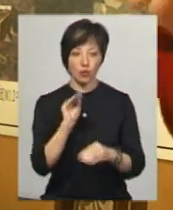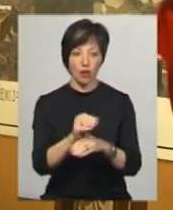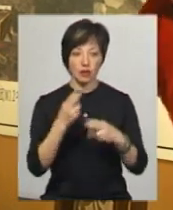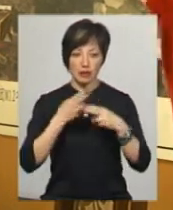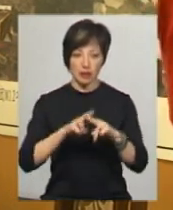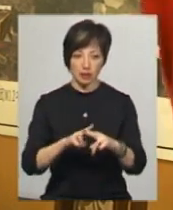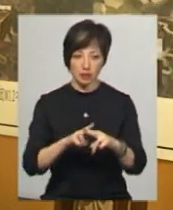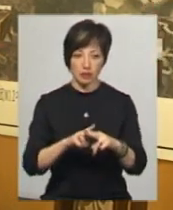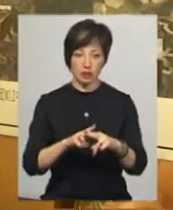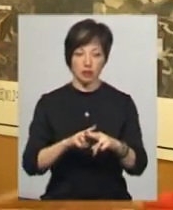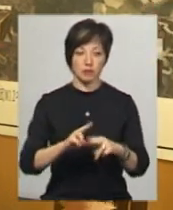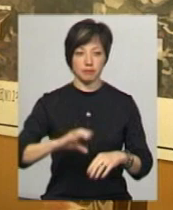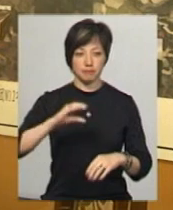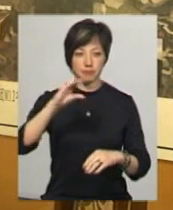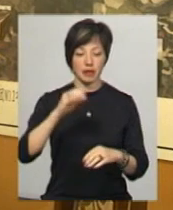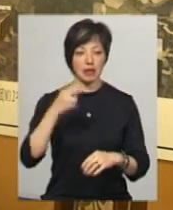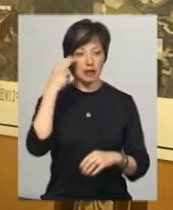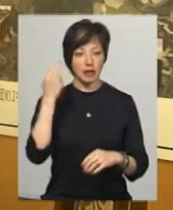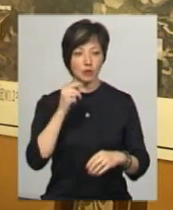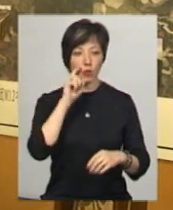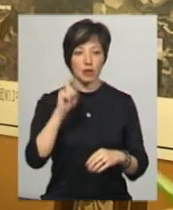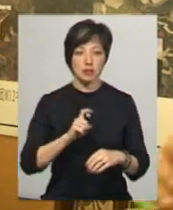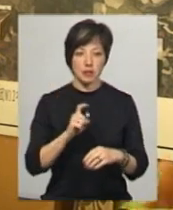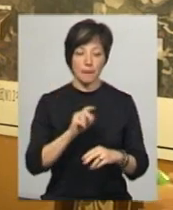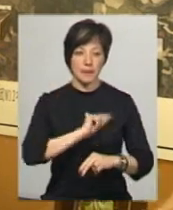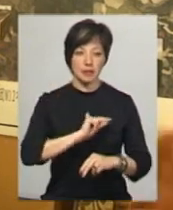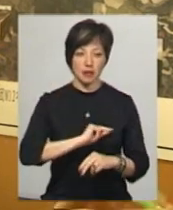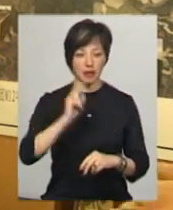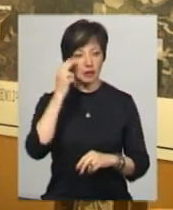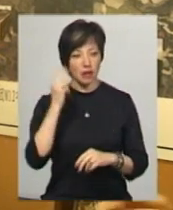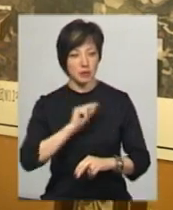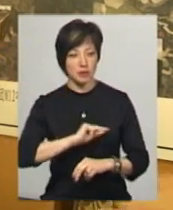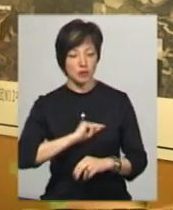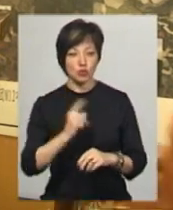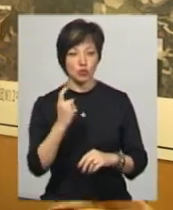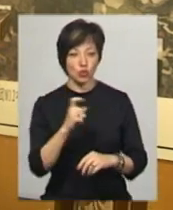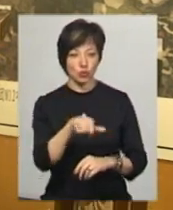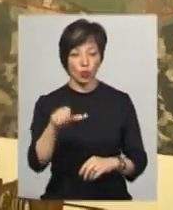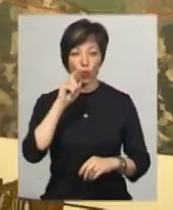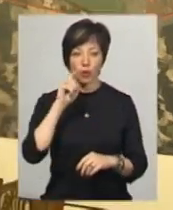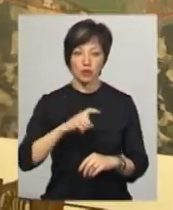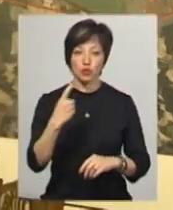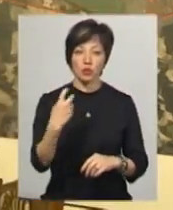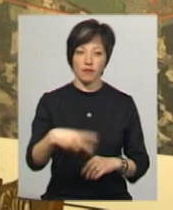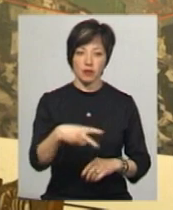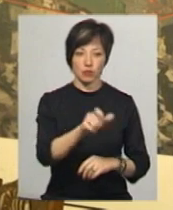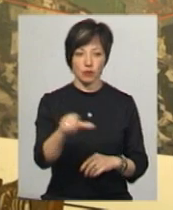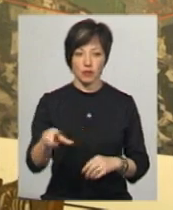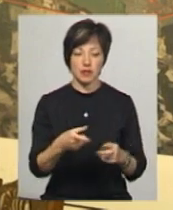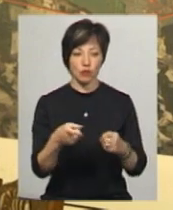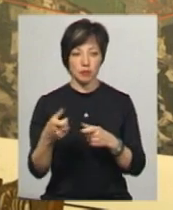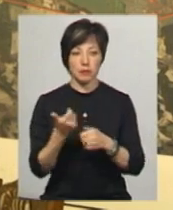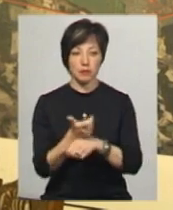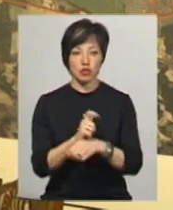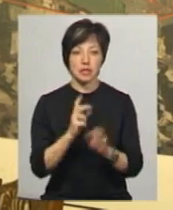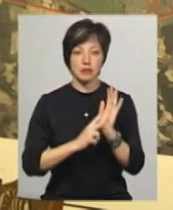техніку та додали людей. У нас працює китайський та український персонал. Китайського персоналу 100 осіб, а українського – 120. Ми залучили